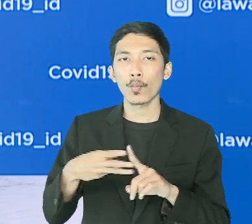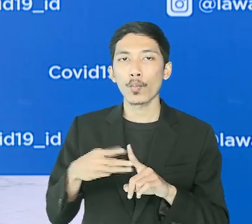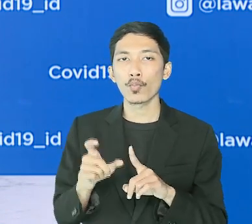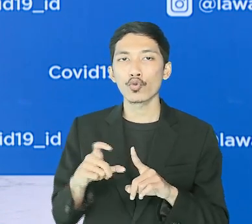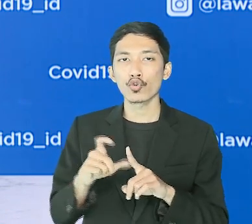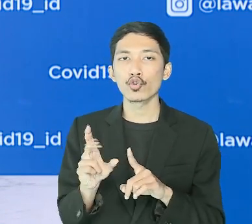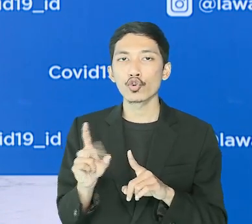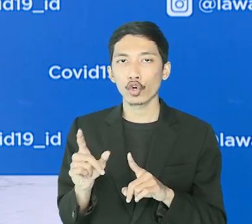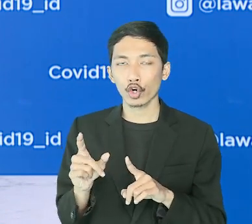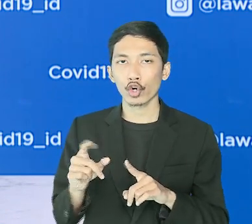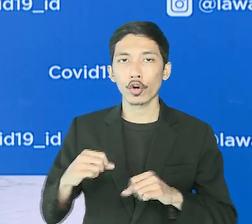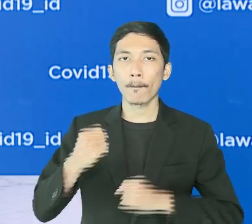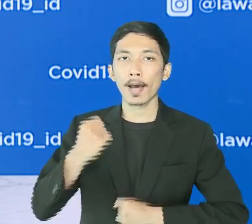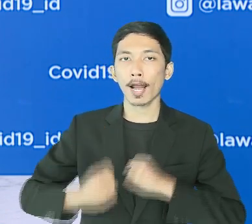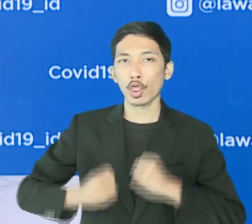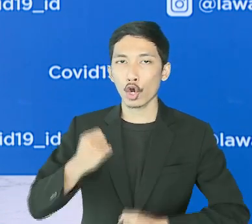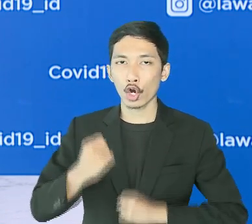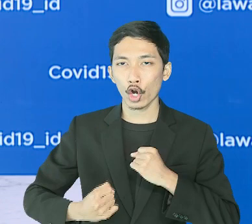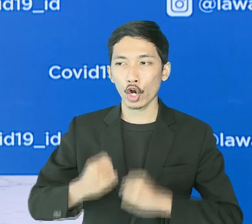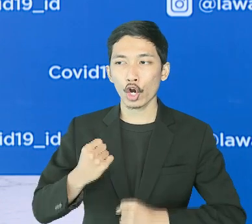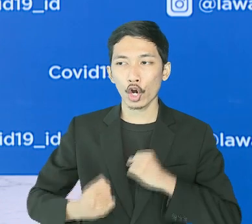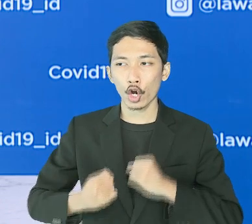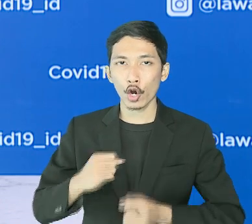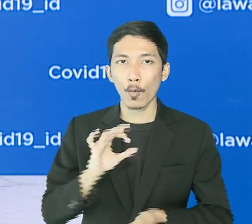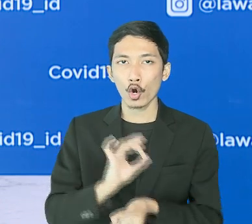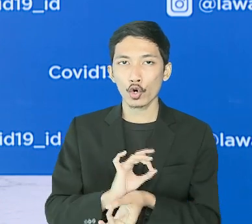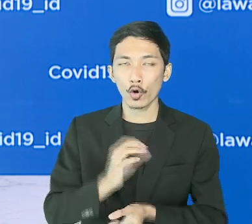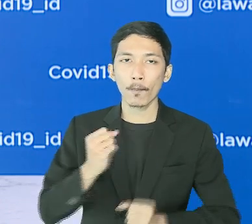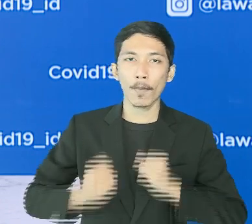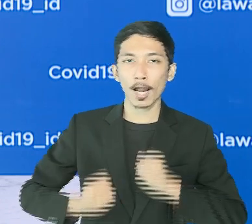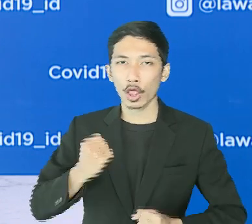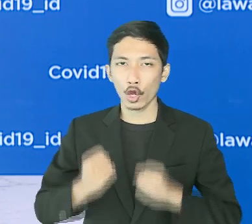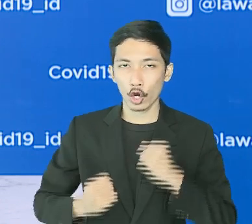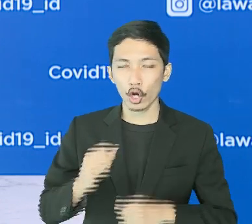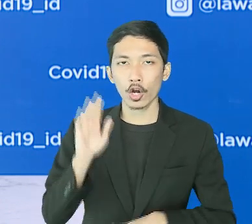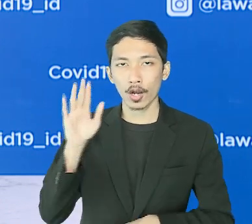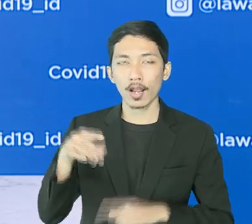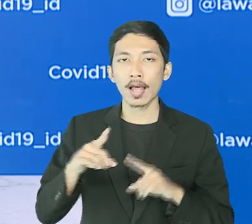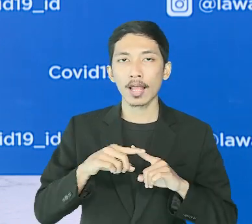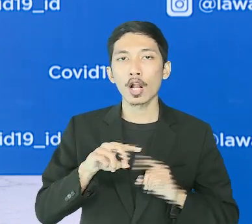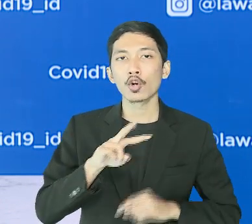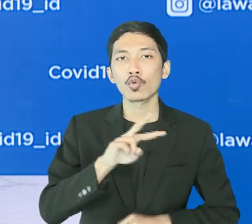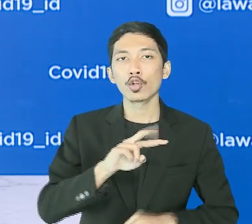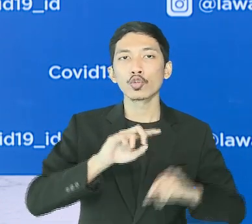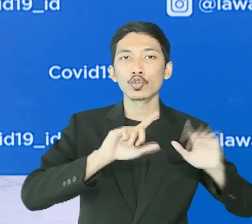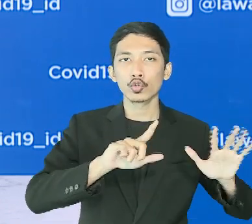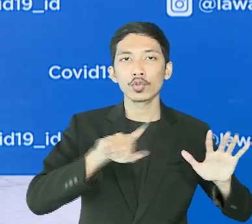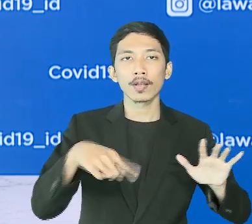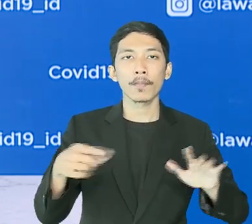di Kabupaten Magelang tanggal 27 sampai dengan 28 November